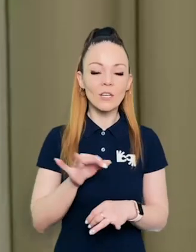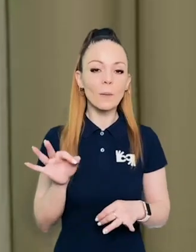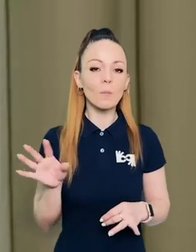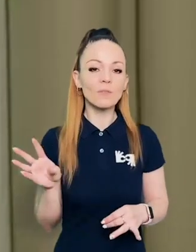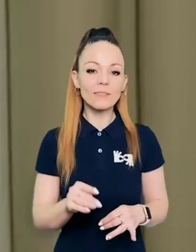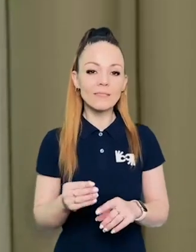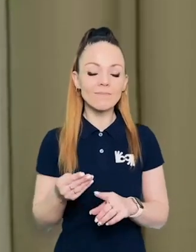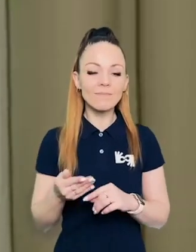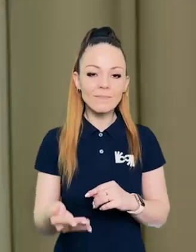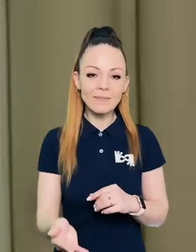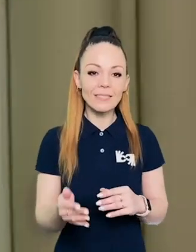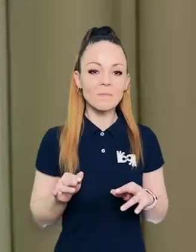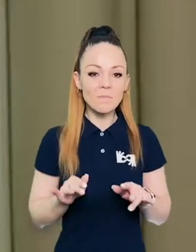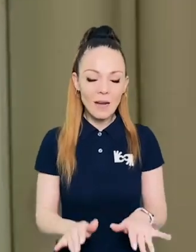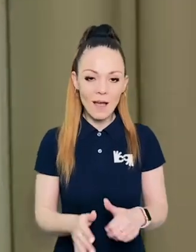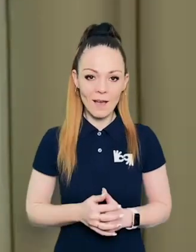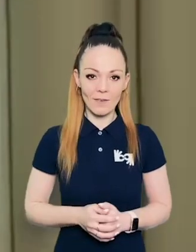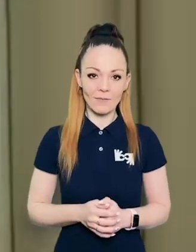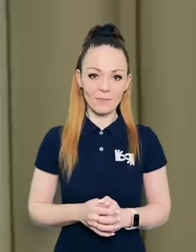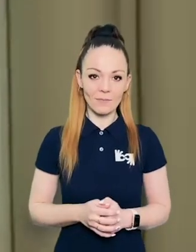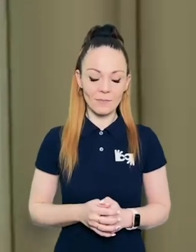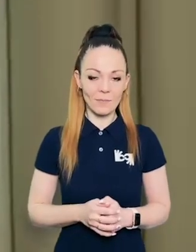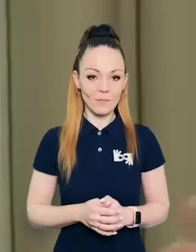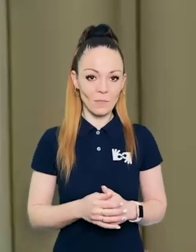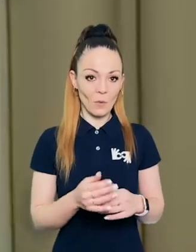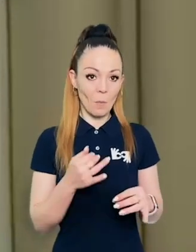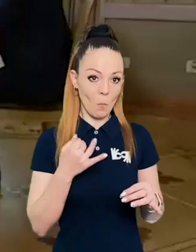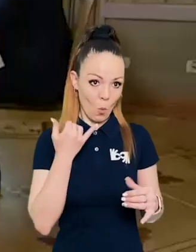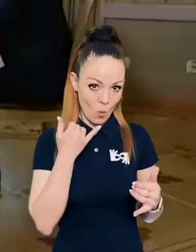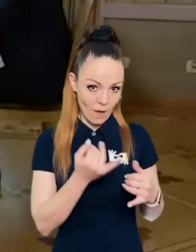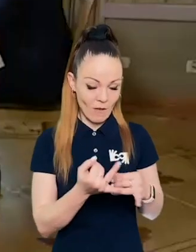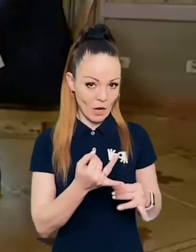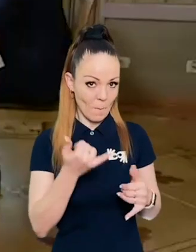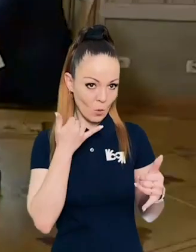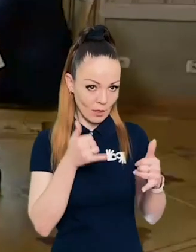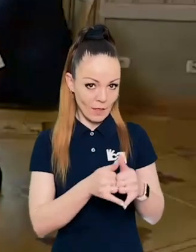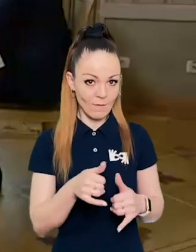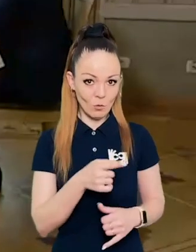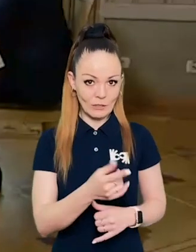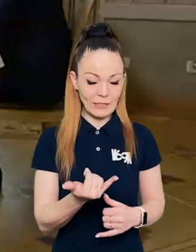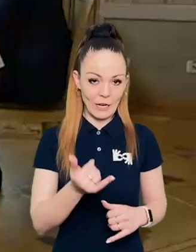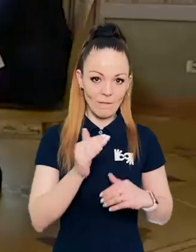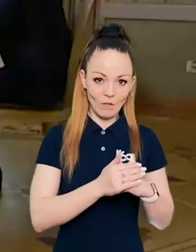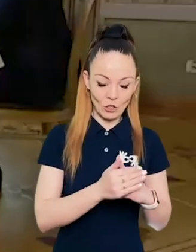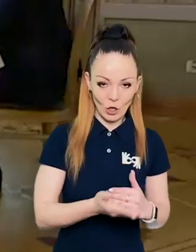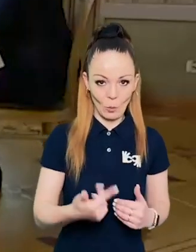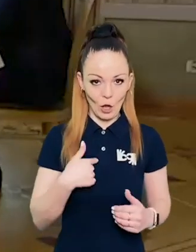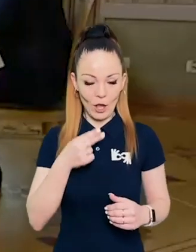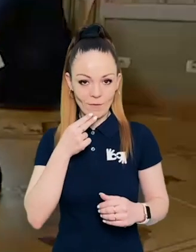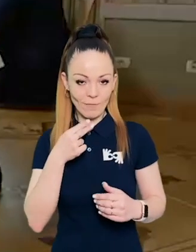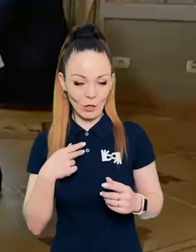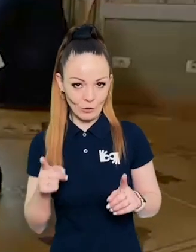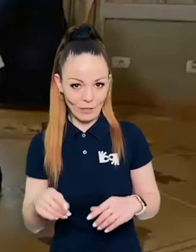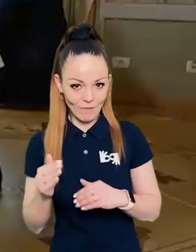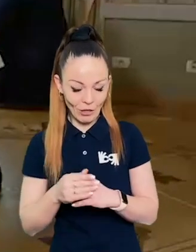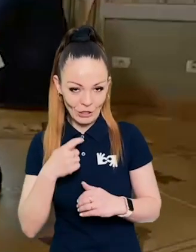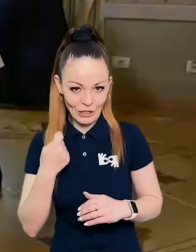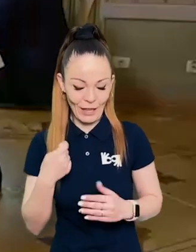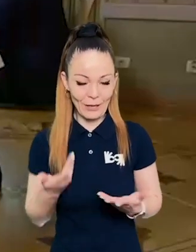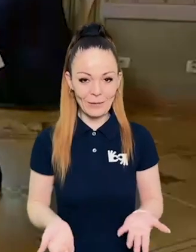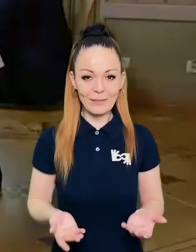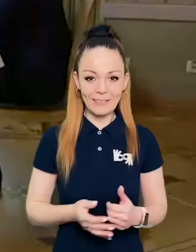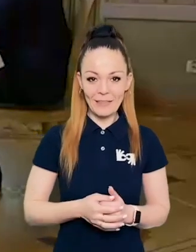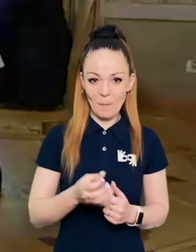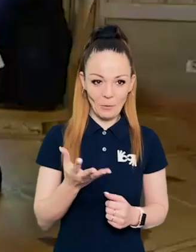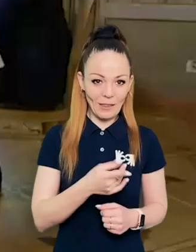поговорити про всі справи, щось запланувати. Ні, ну ми говорили по телефону, що ти зараз вечерюєш, що я вечерюю. Ну ми